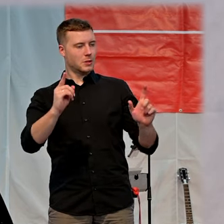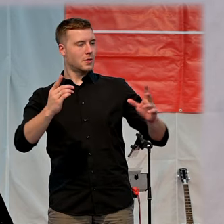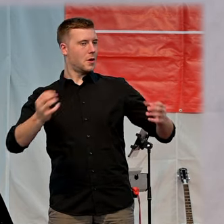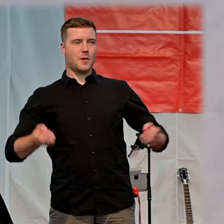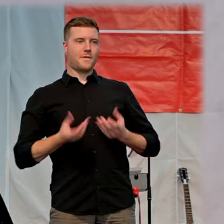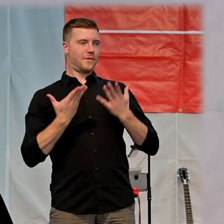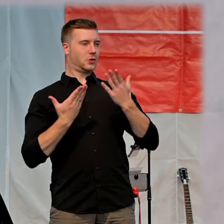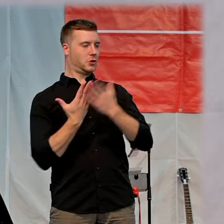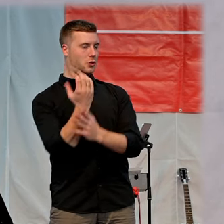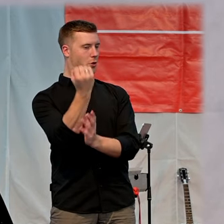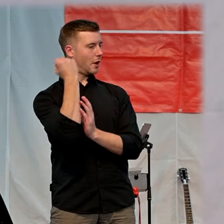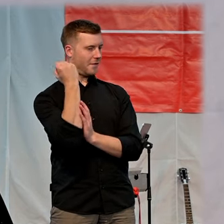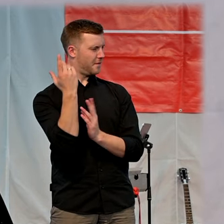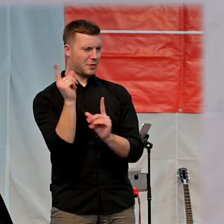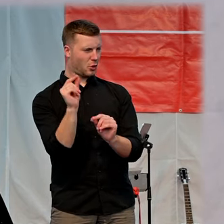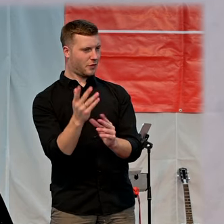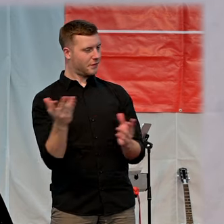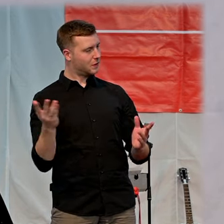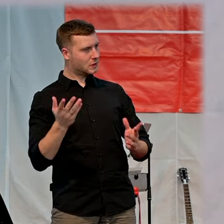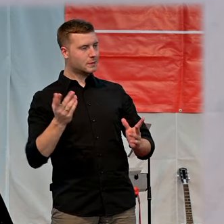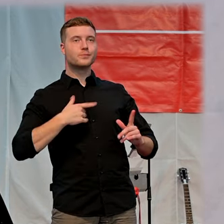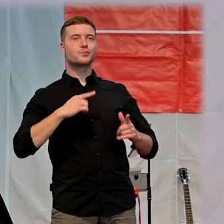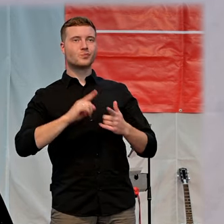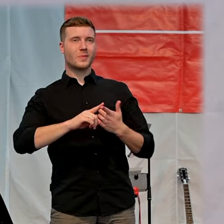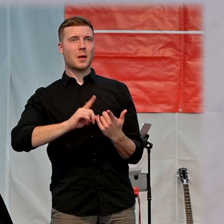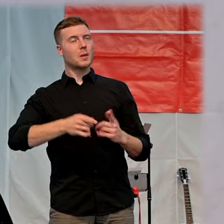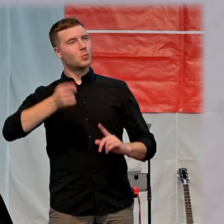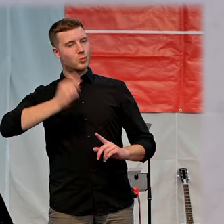nun Buße, bekehrt euch, dass eure Sünden